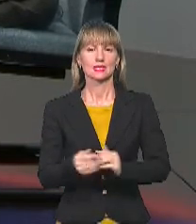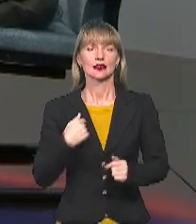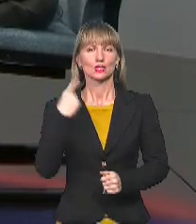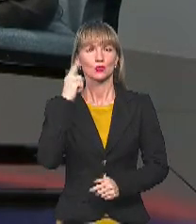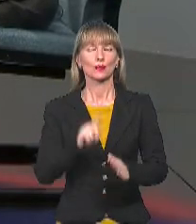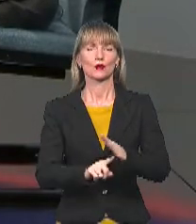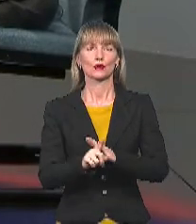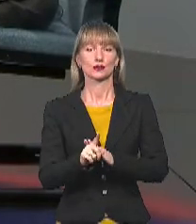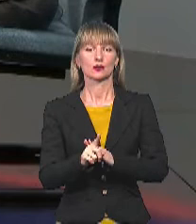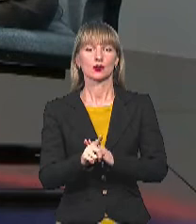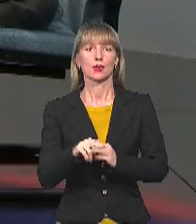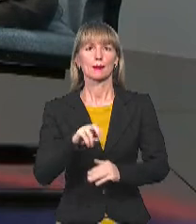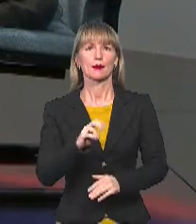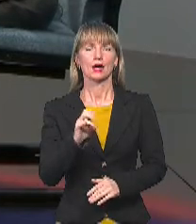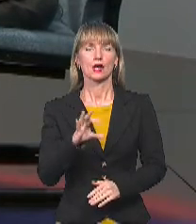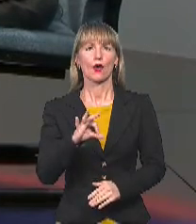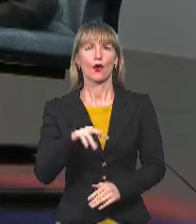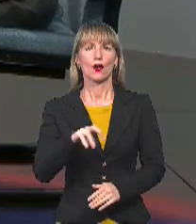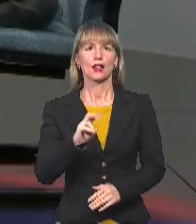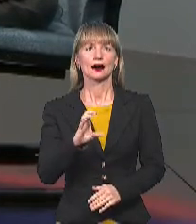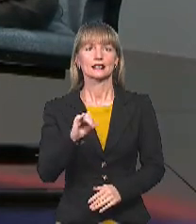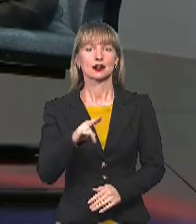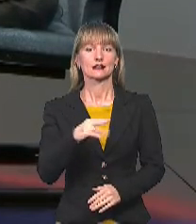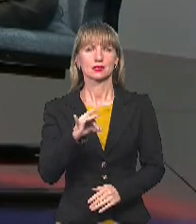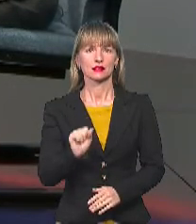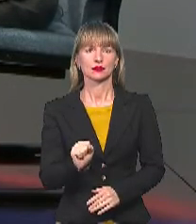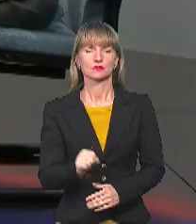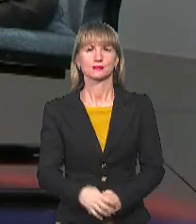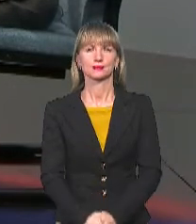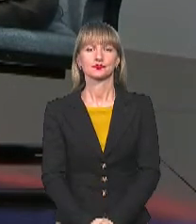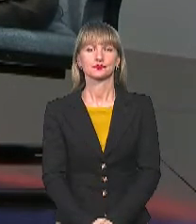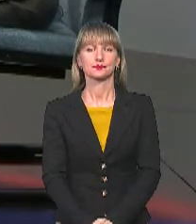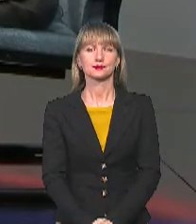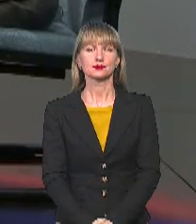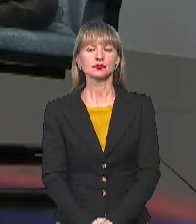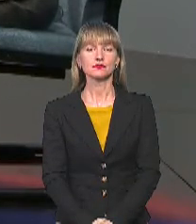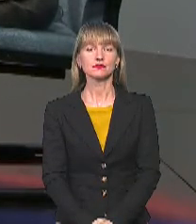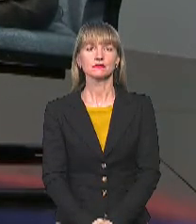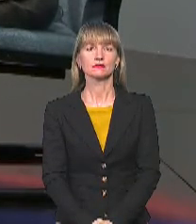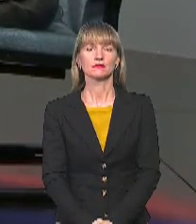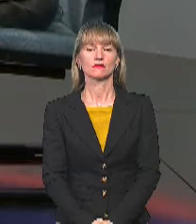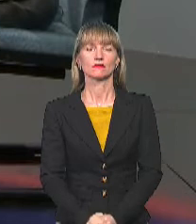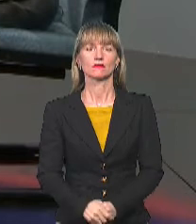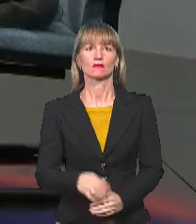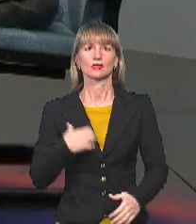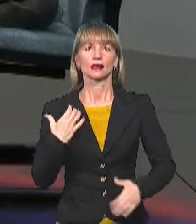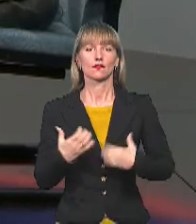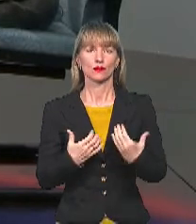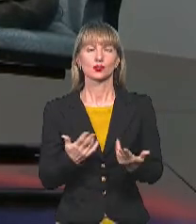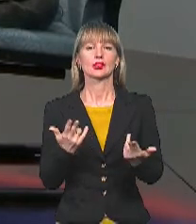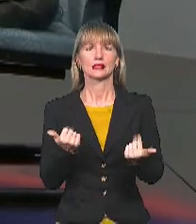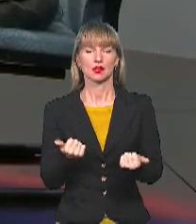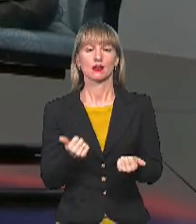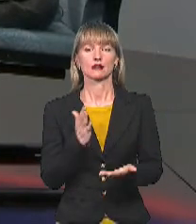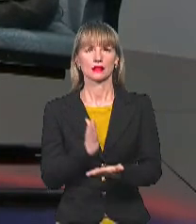що почнемо з пана Олександра. Дякую. Ну, кожне тривожить. Ну, так,